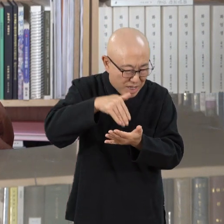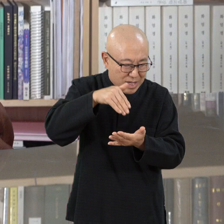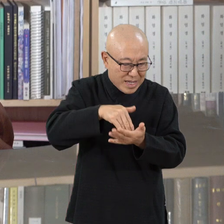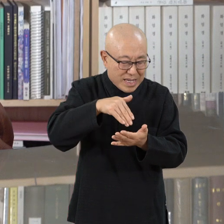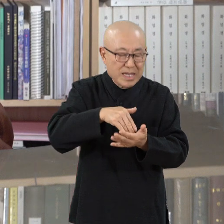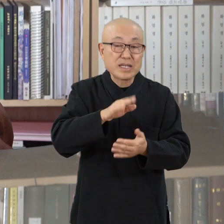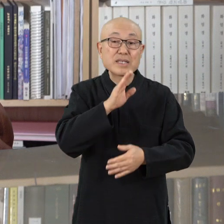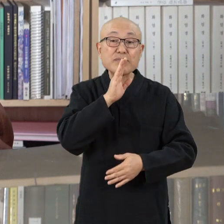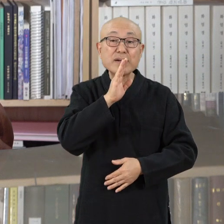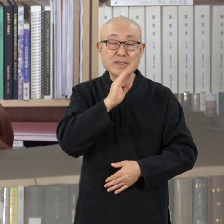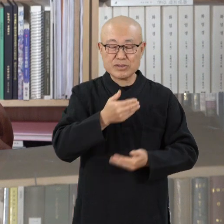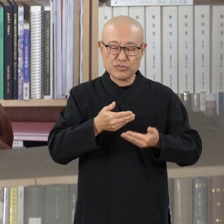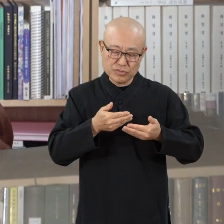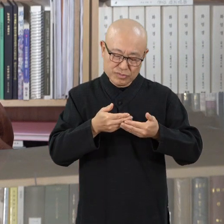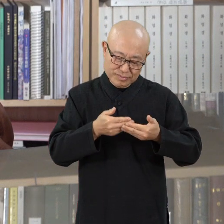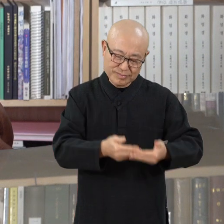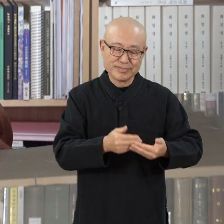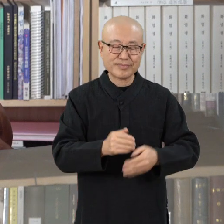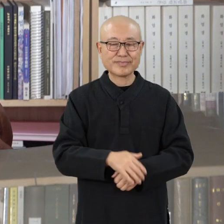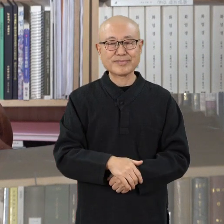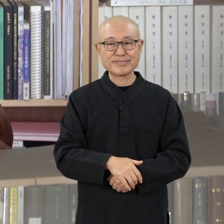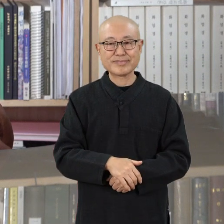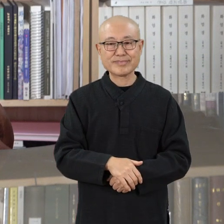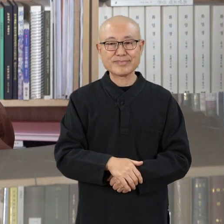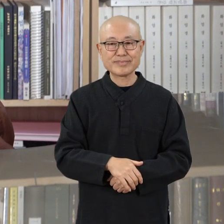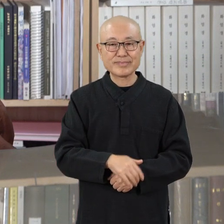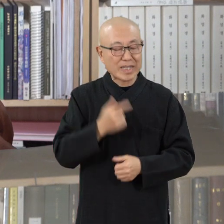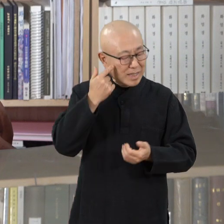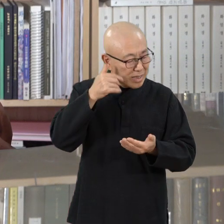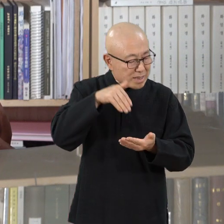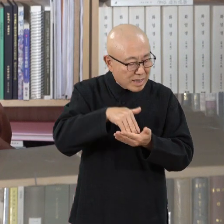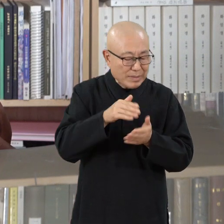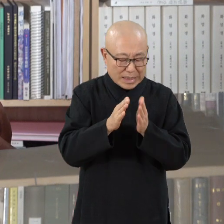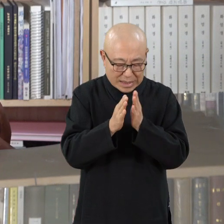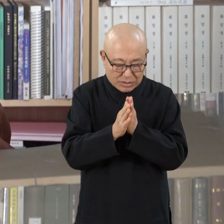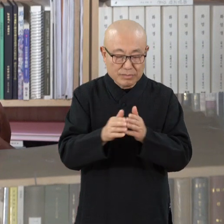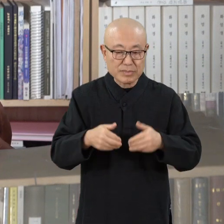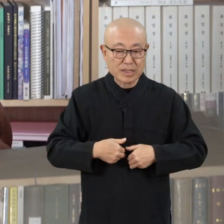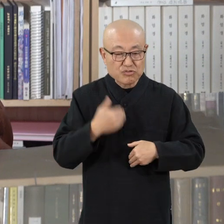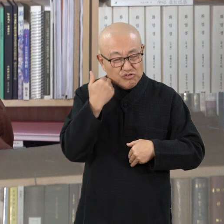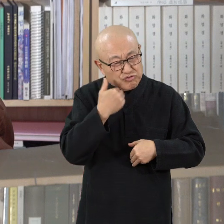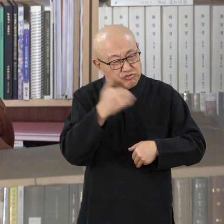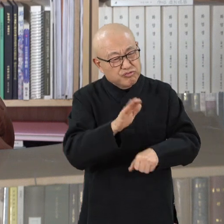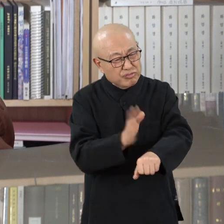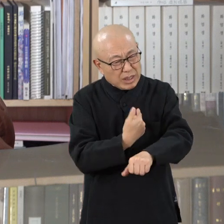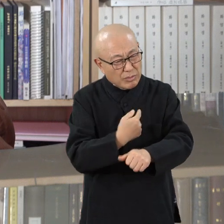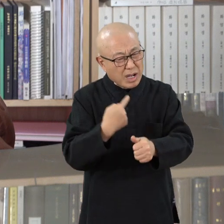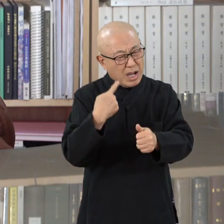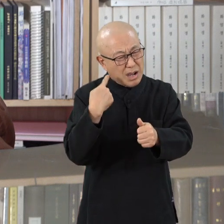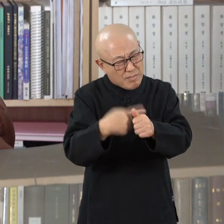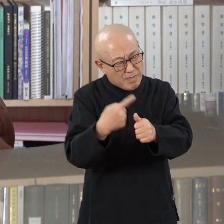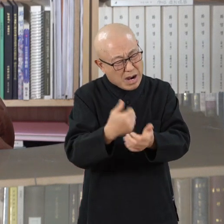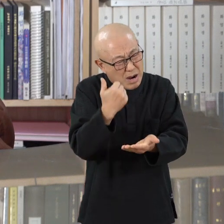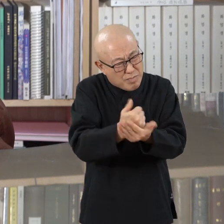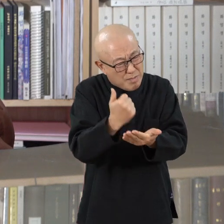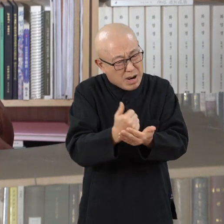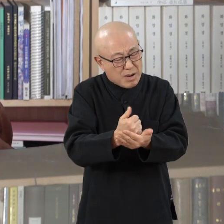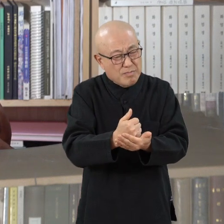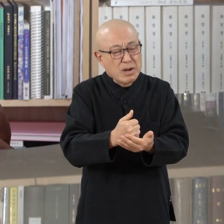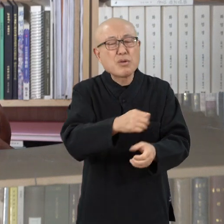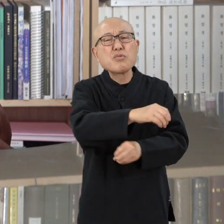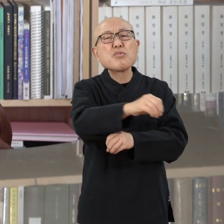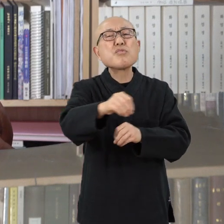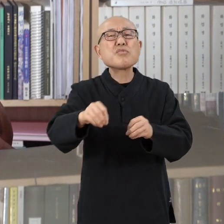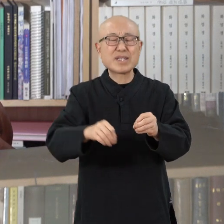그러한 것은 굉장히 중요해요. 그래서 이제 참회 기도, 원망하고 남 탓하고 하다 보면은 점점